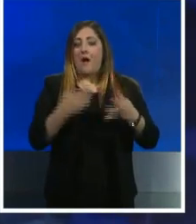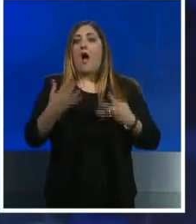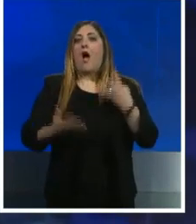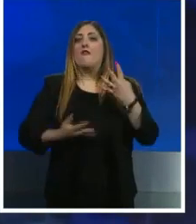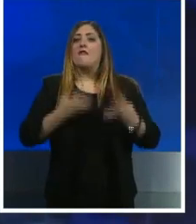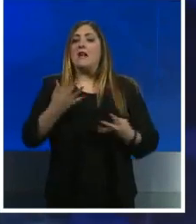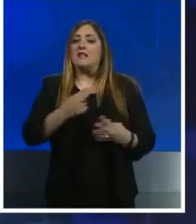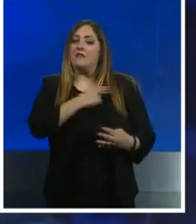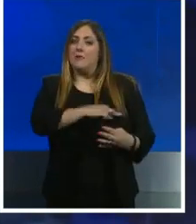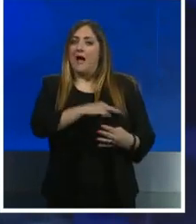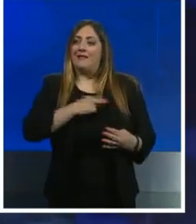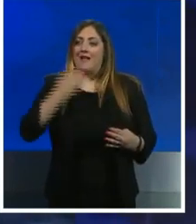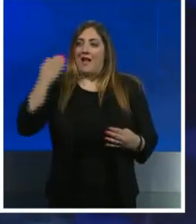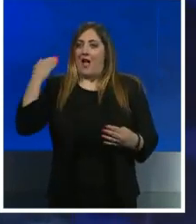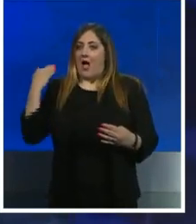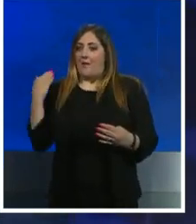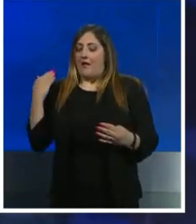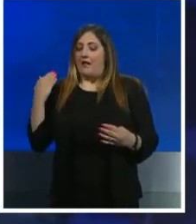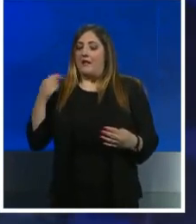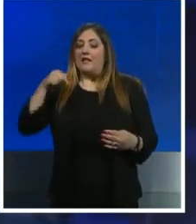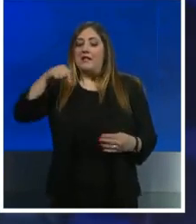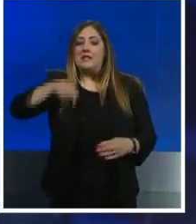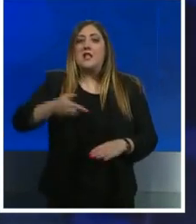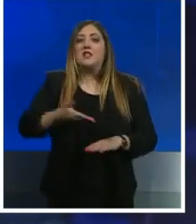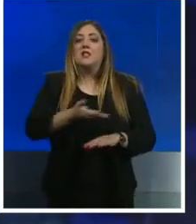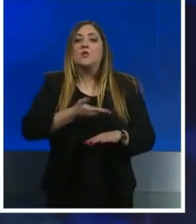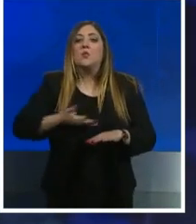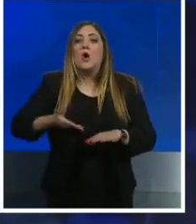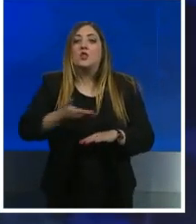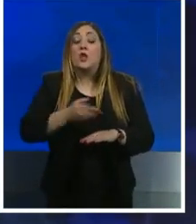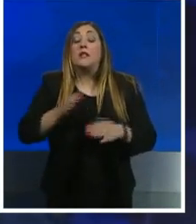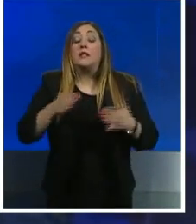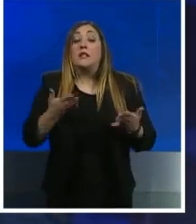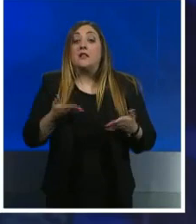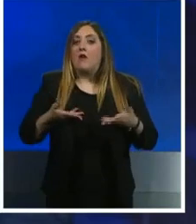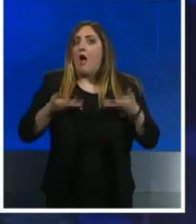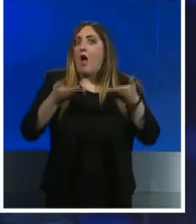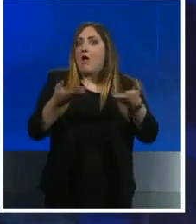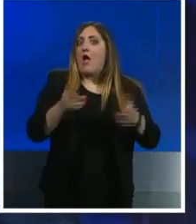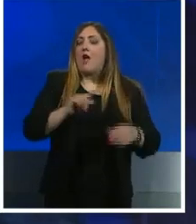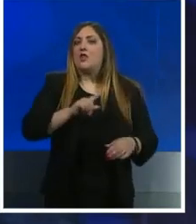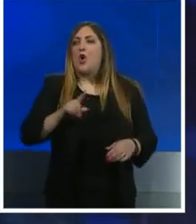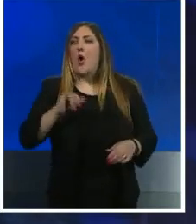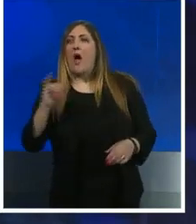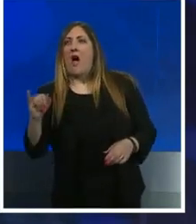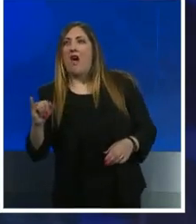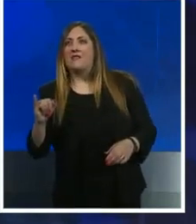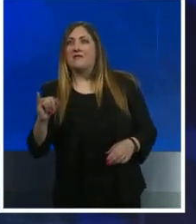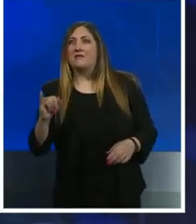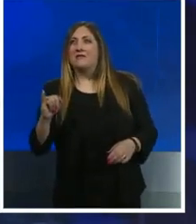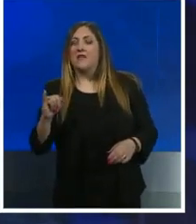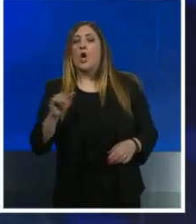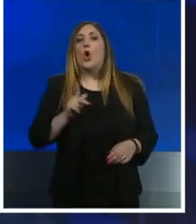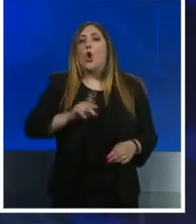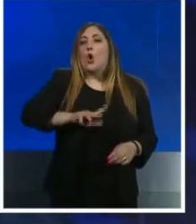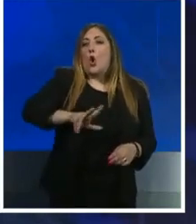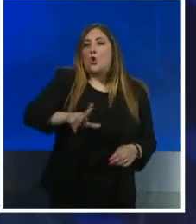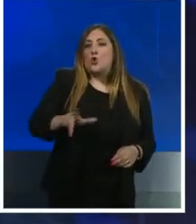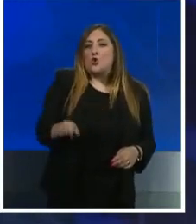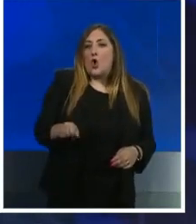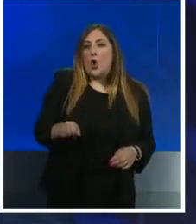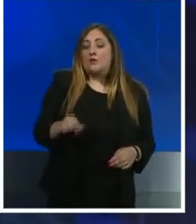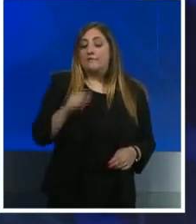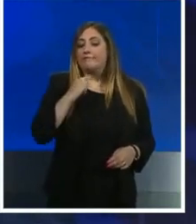monna l-quddiem jew monna lura. Korruzzjoni, no comment. Klientelizmu sa